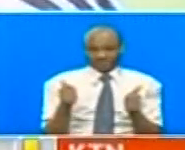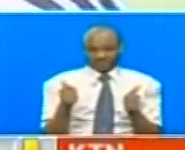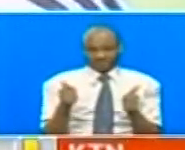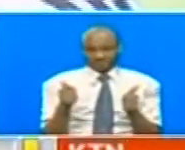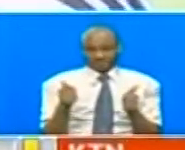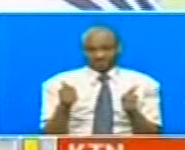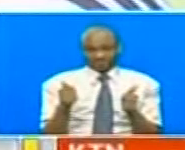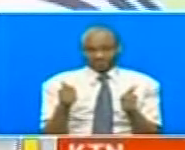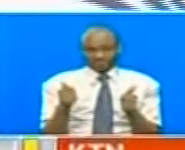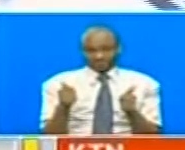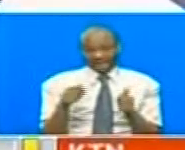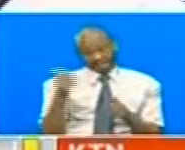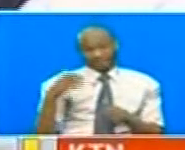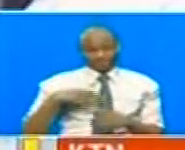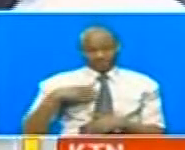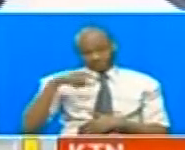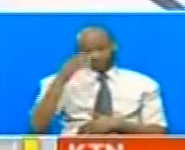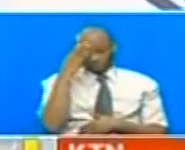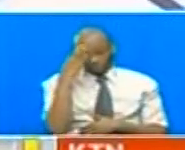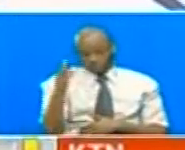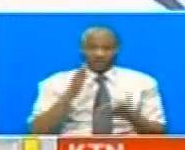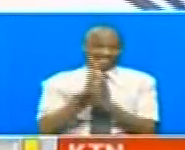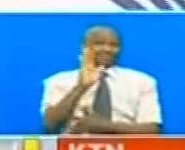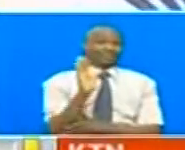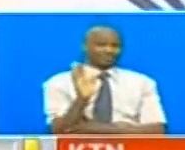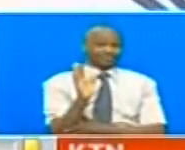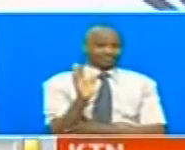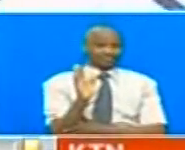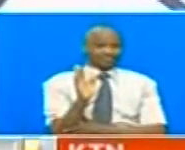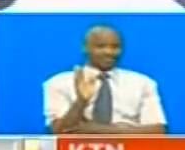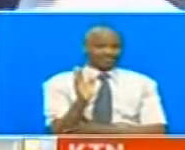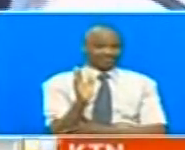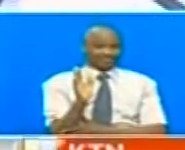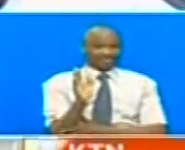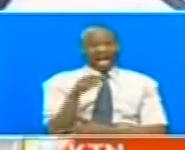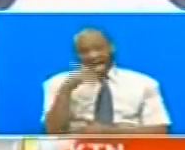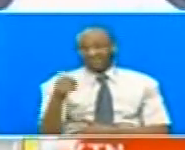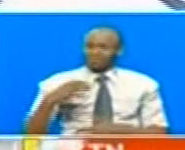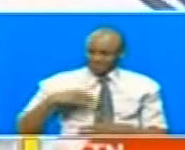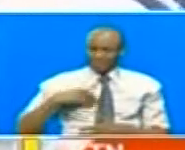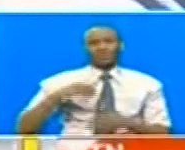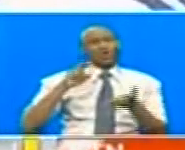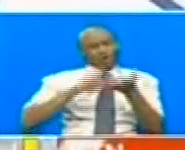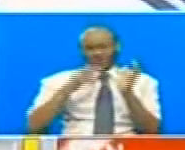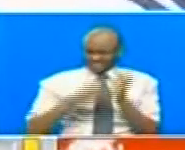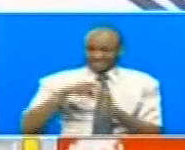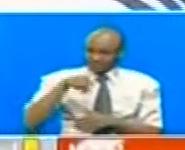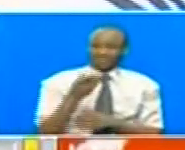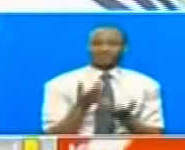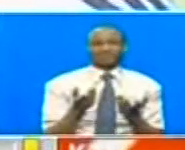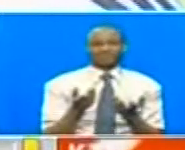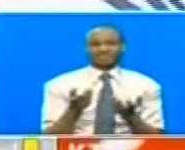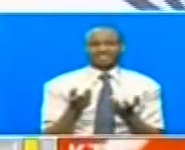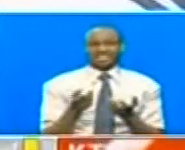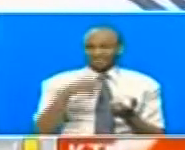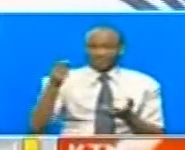wakicheza. Kuna wengine hata wafahamu haki zao. Kuna wengine hata kandarasi yenyewe hizo mkataba zenyewe